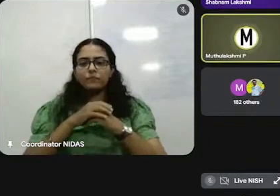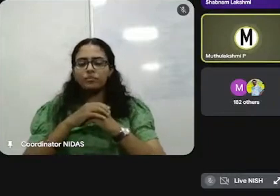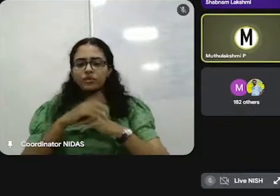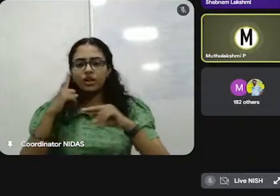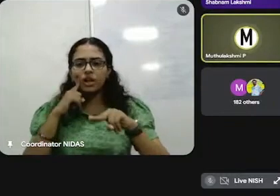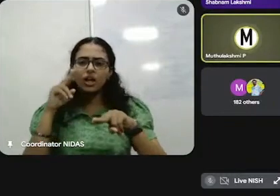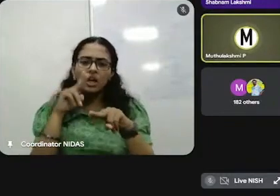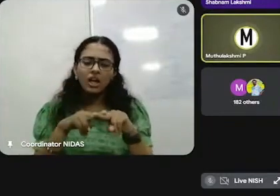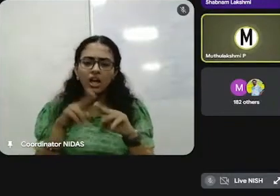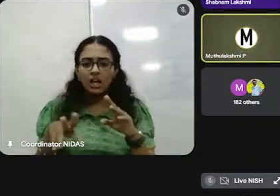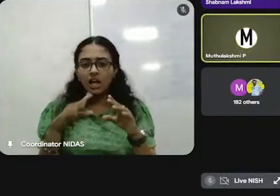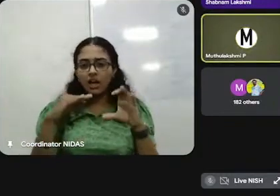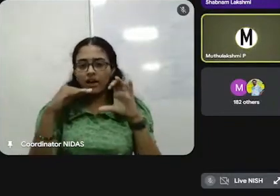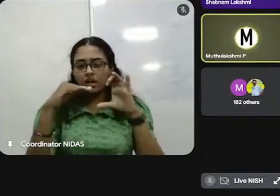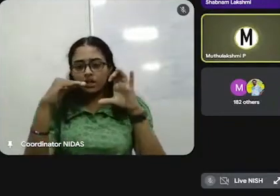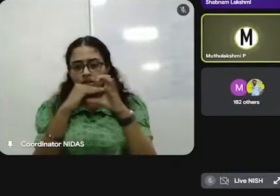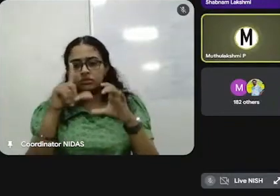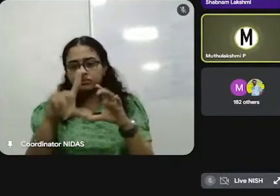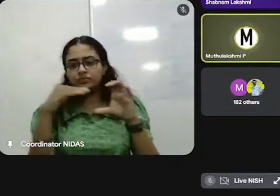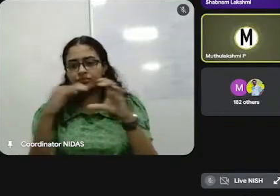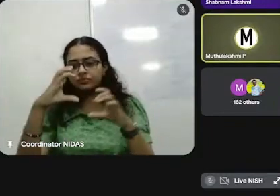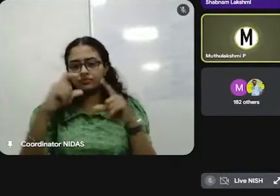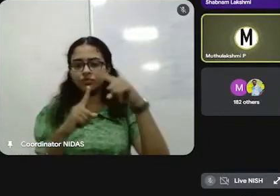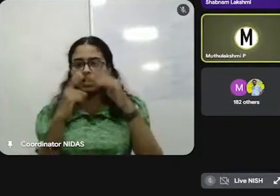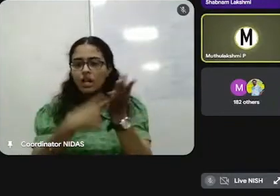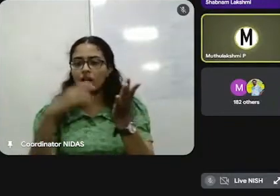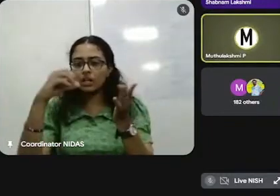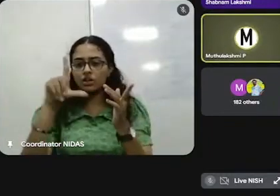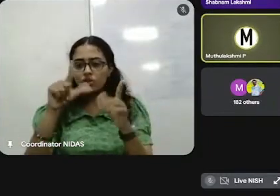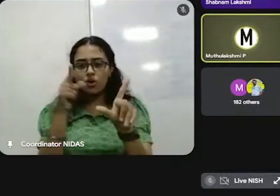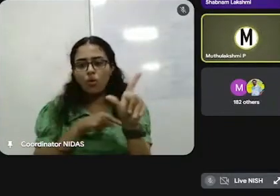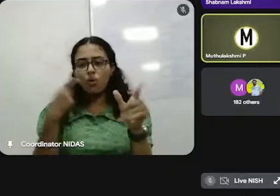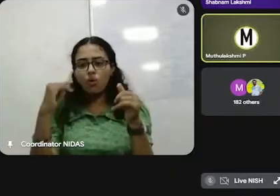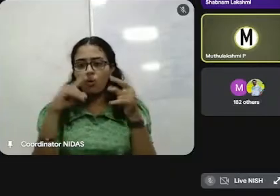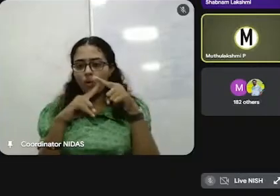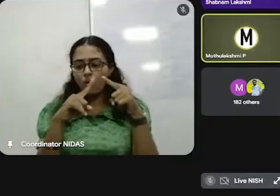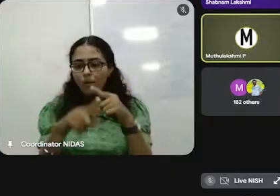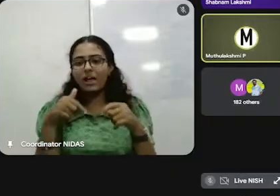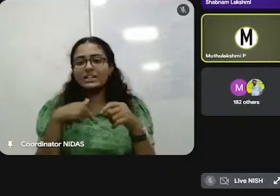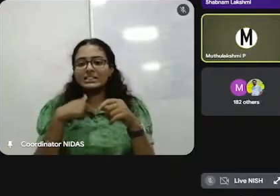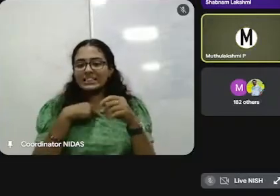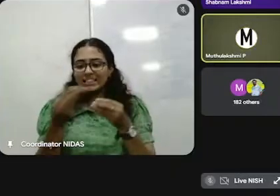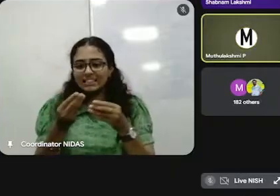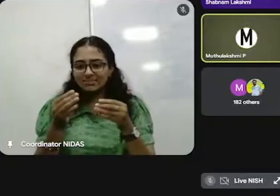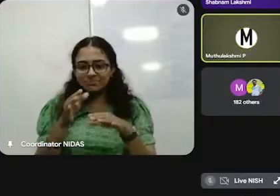sometimes electrolyte imbalance could be the reason for your the complete stroke like symptoms.